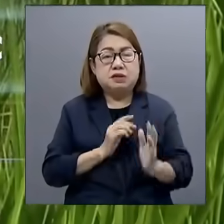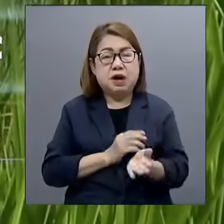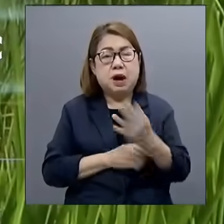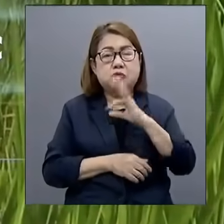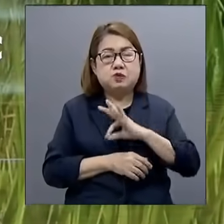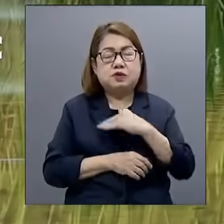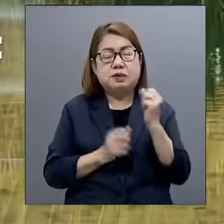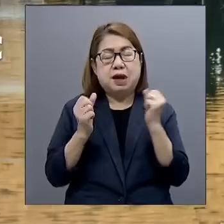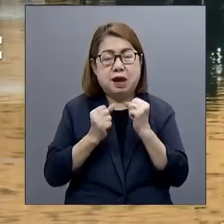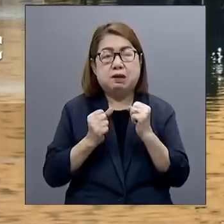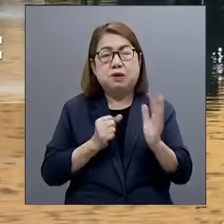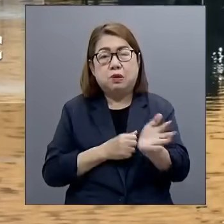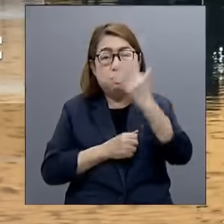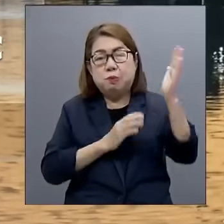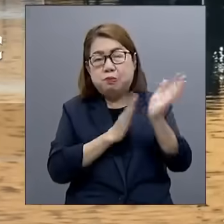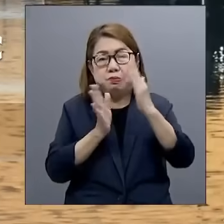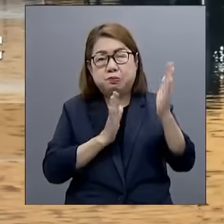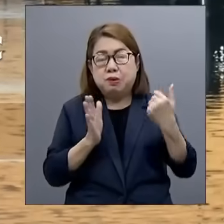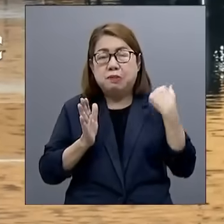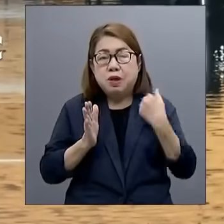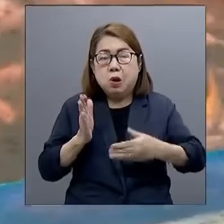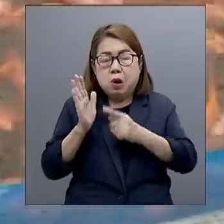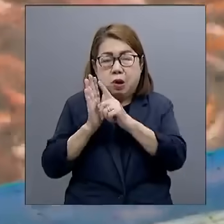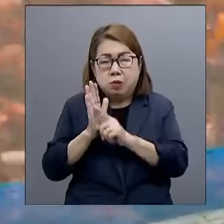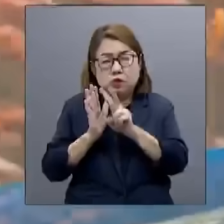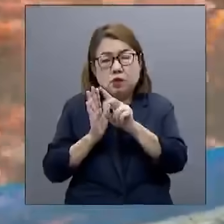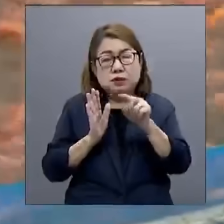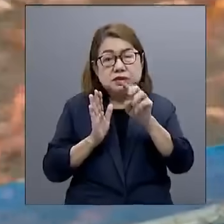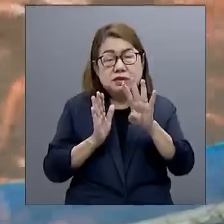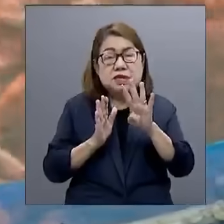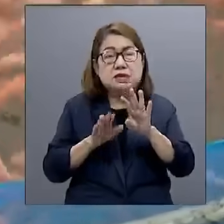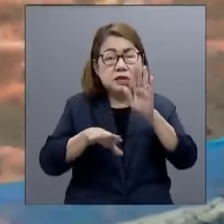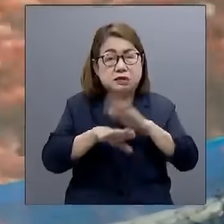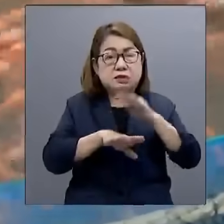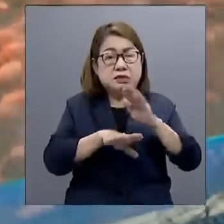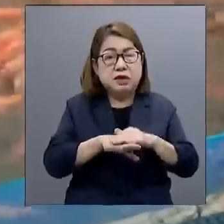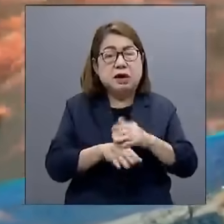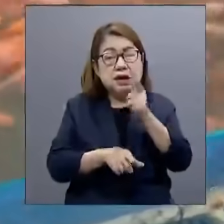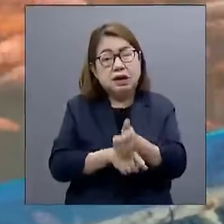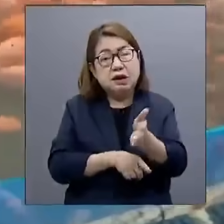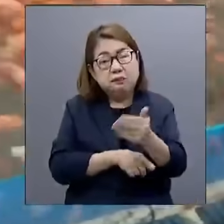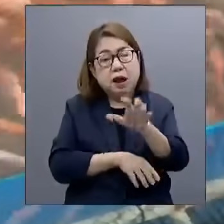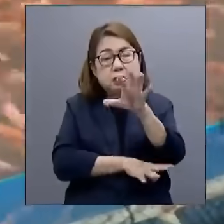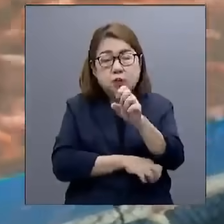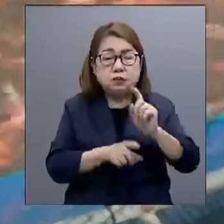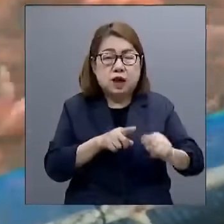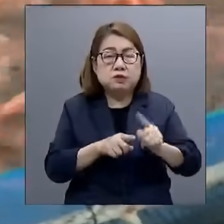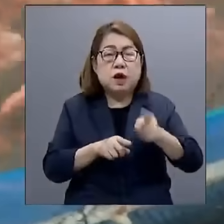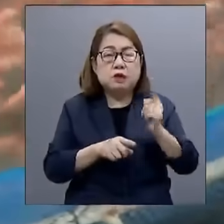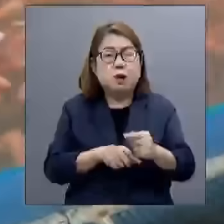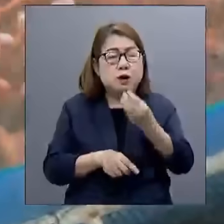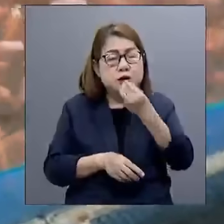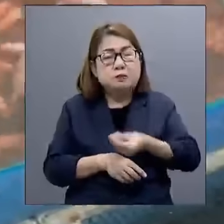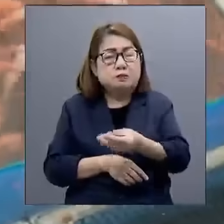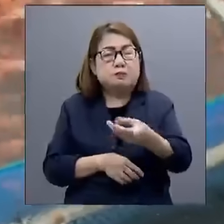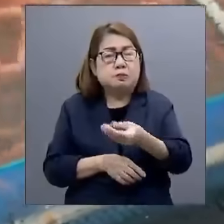ากับมีลมแรงและอุณหภูมิจะลดลงอีก 2-4 องศาขอให้เกษตรกรที่เลี้ยงสัตว์น้ำให้ปรับลดปริมาณอาหารลง